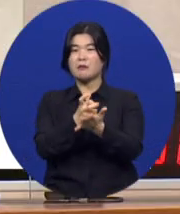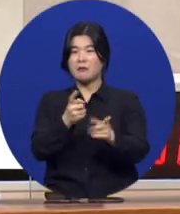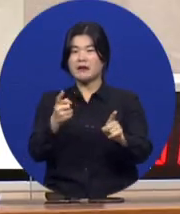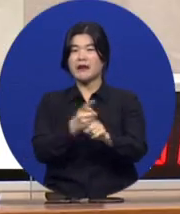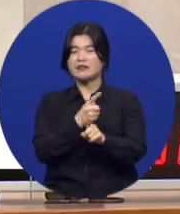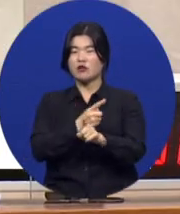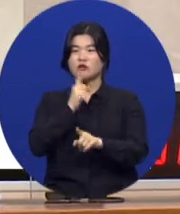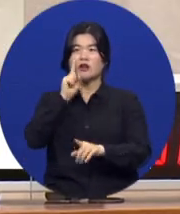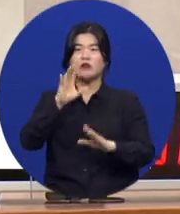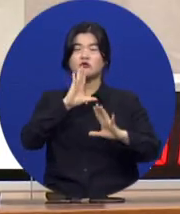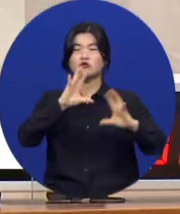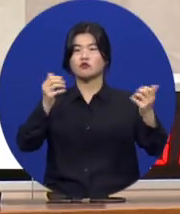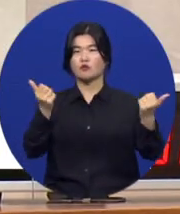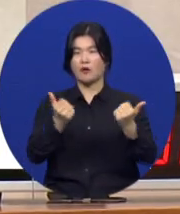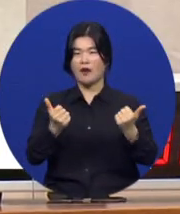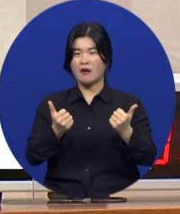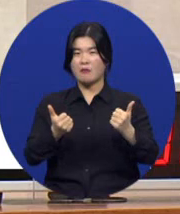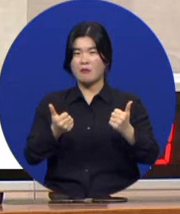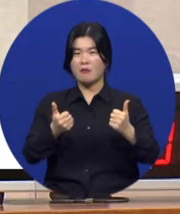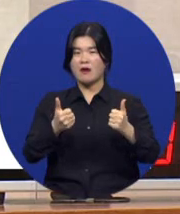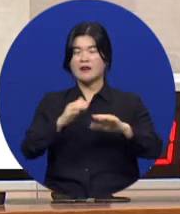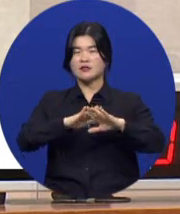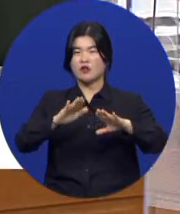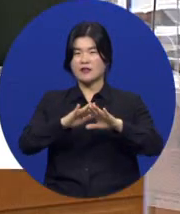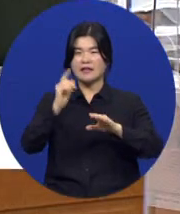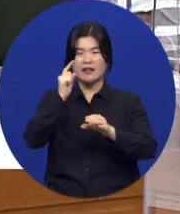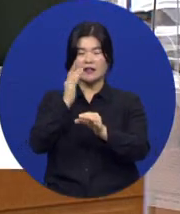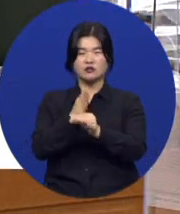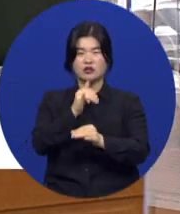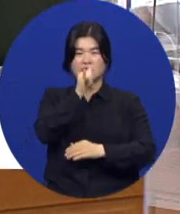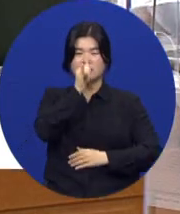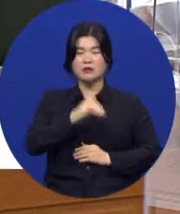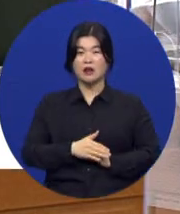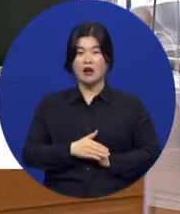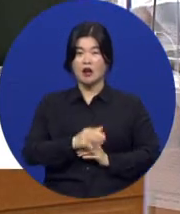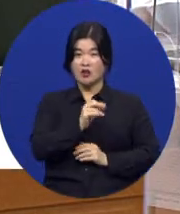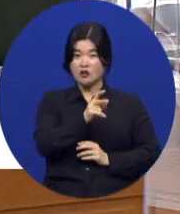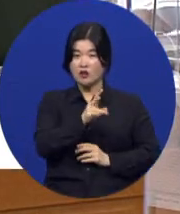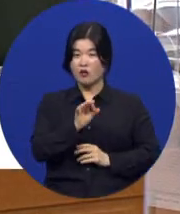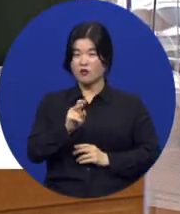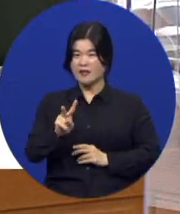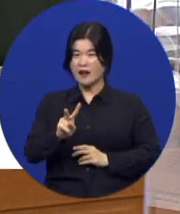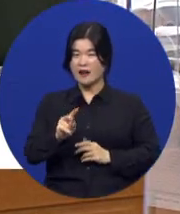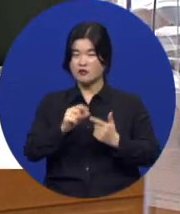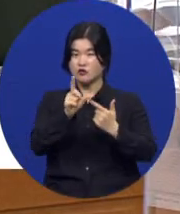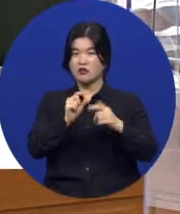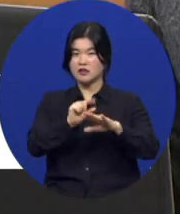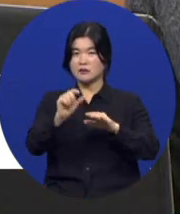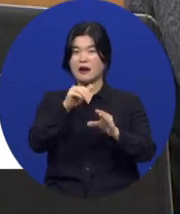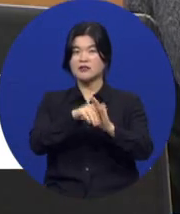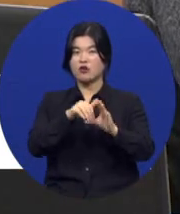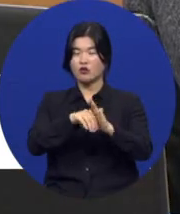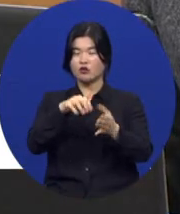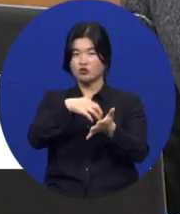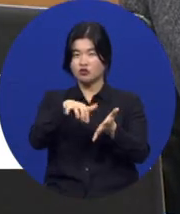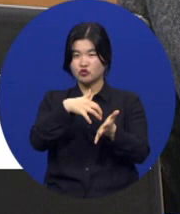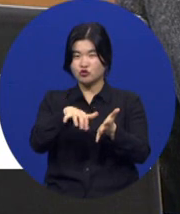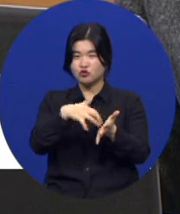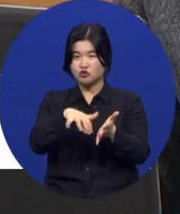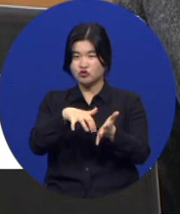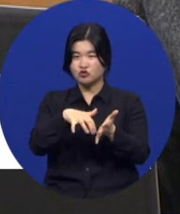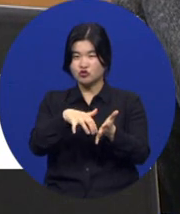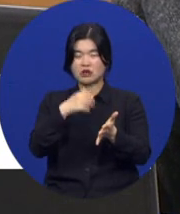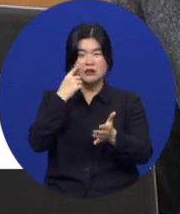내일 국회 본회의에서 처리될 곳으로 보입니다 여야는 6월 지방선거 기초의원 중대 선거구 제